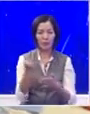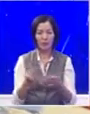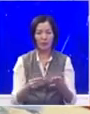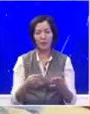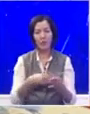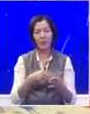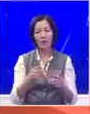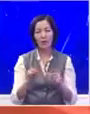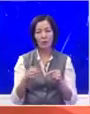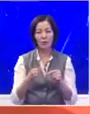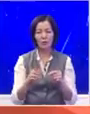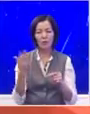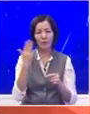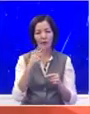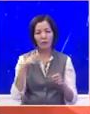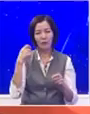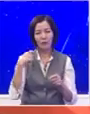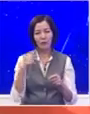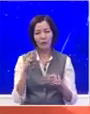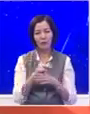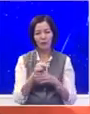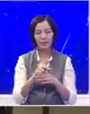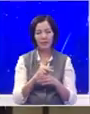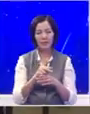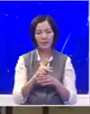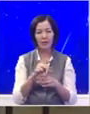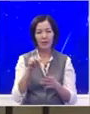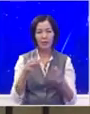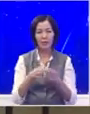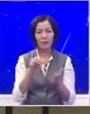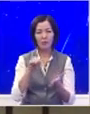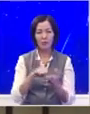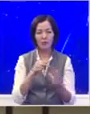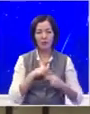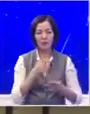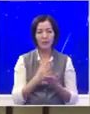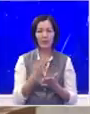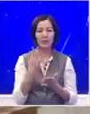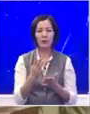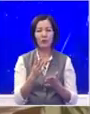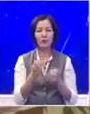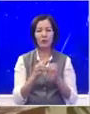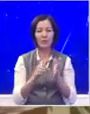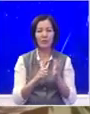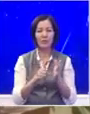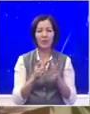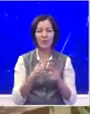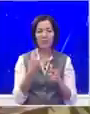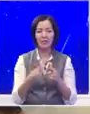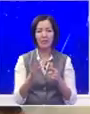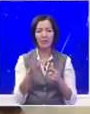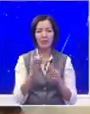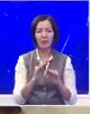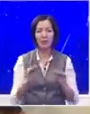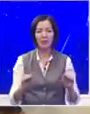видео түсірілім мен монтаж сынды үйірмелер тәжірибелерімен бөлісті. Жалпы қазіргі таңда орталықта 4 пен 18 жас аралығында 500-ден